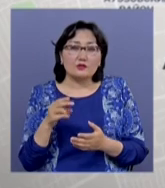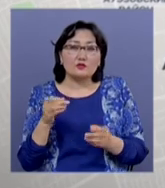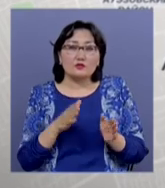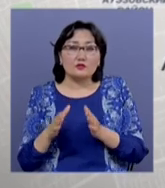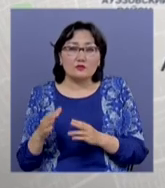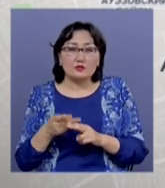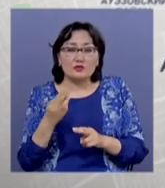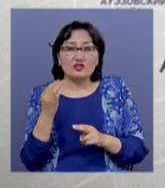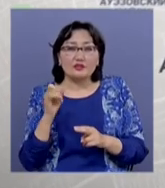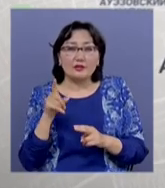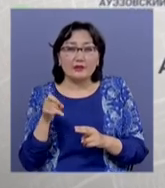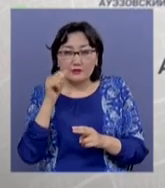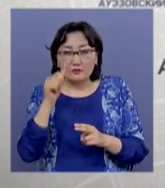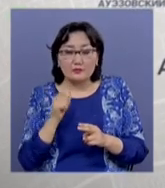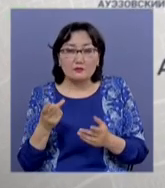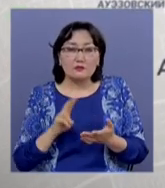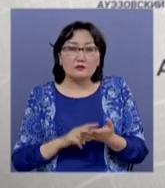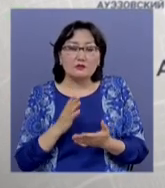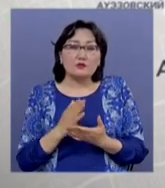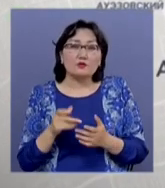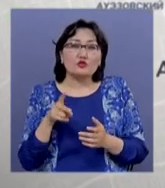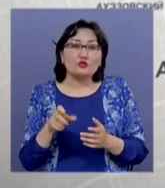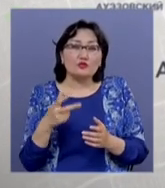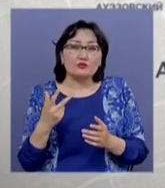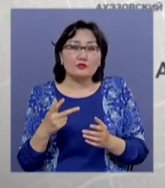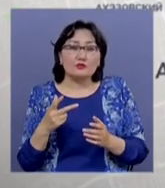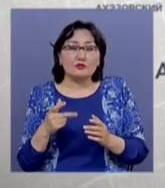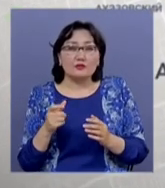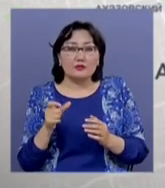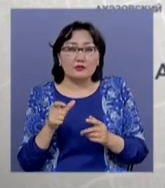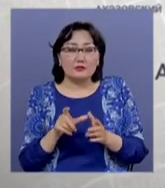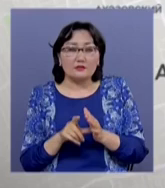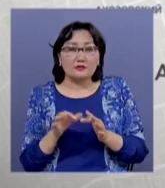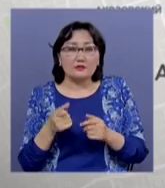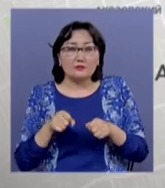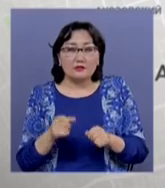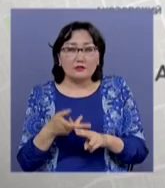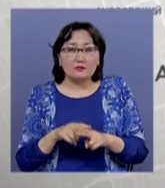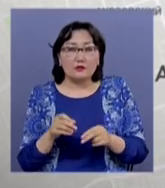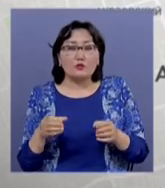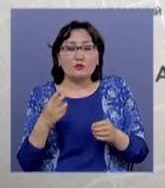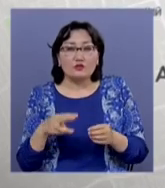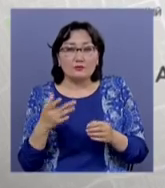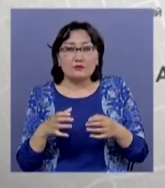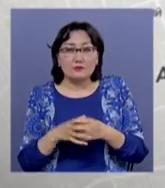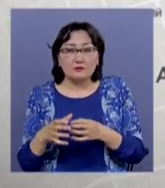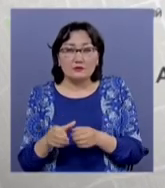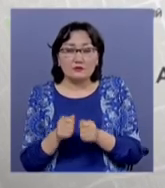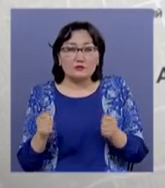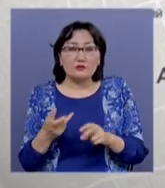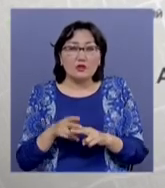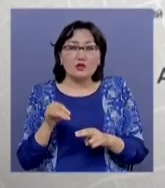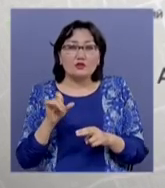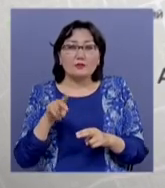Алматыда шілде айынан бастап іске қосылады. Әзірге 300 электросамокаты бар 35 бекет ашылмақ. Олардың барлығында қауіпсіздік жүйесі мен